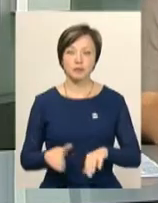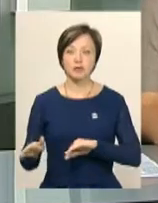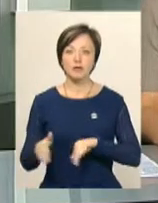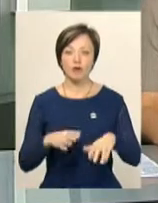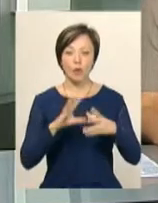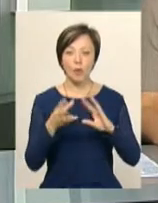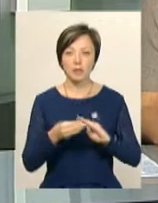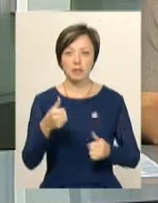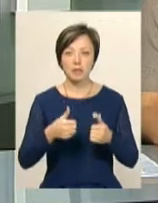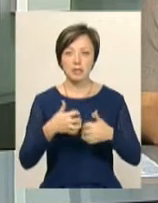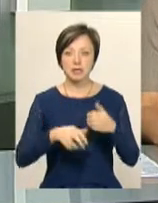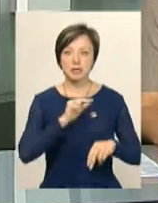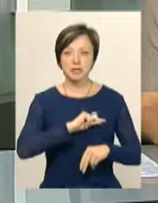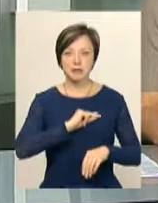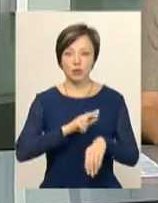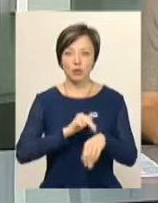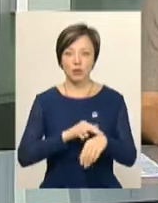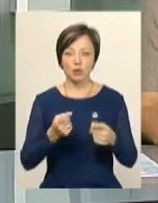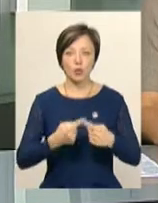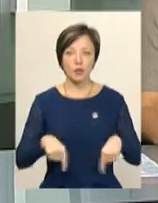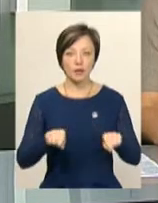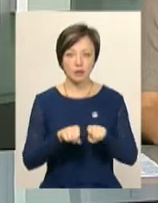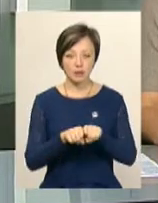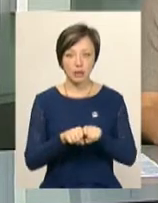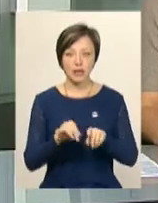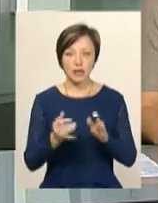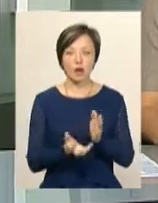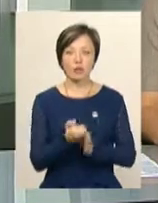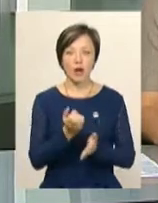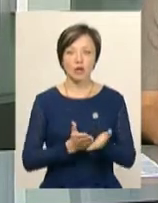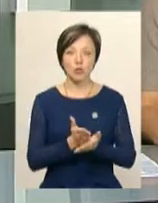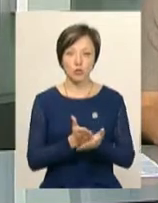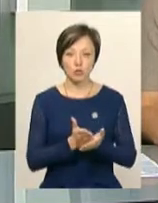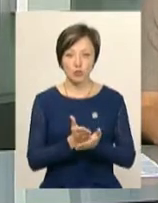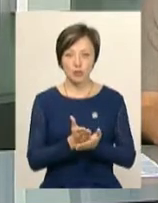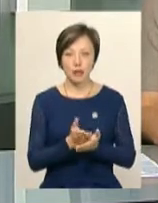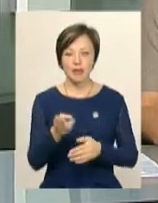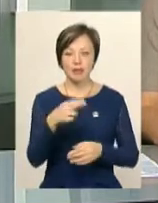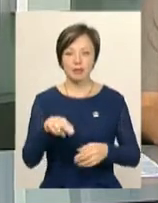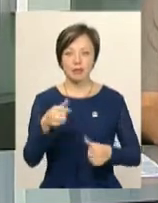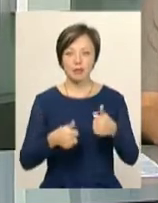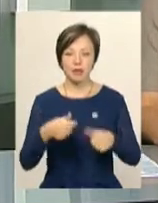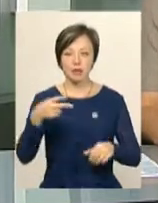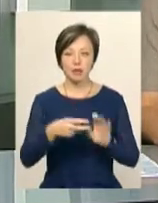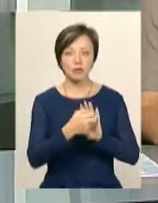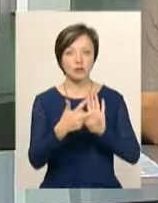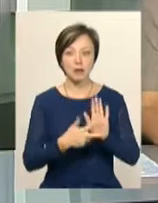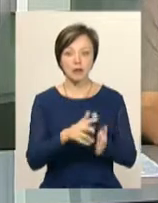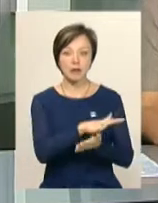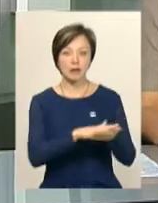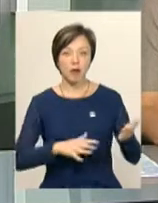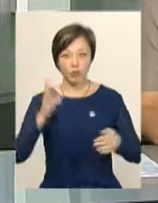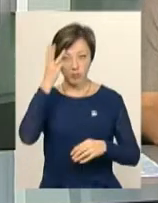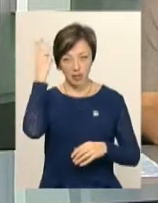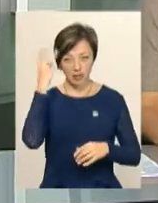Комплексні змагання серед працівників правоохоронних органів та рятувальних служб «Динаміада-2018» тривають у